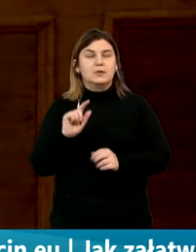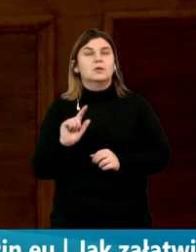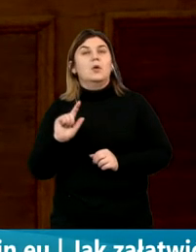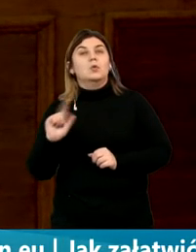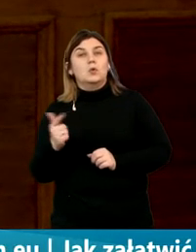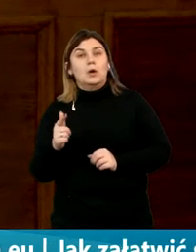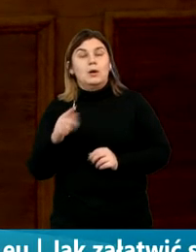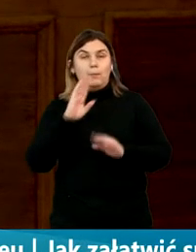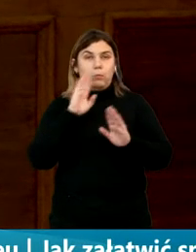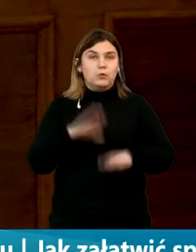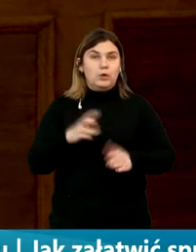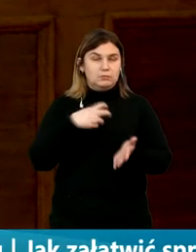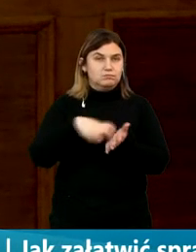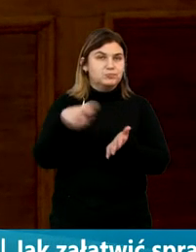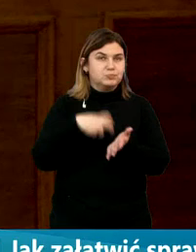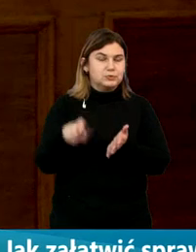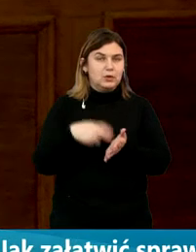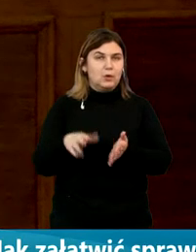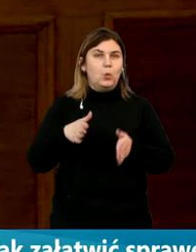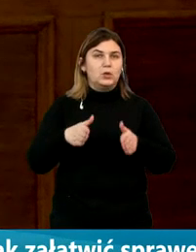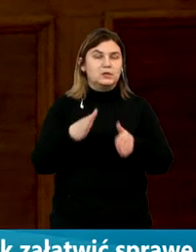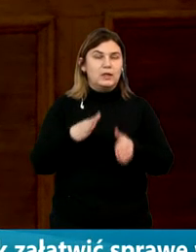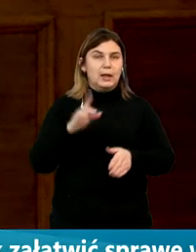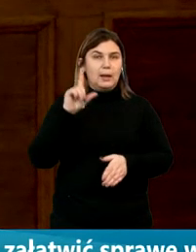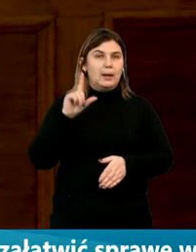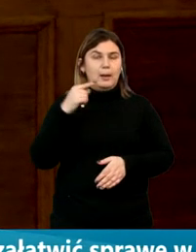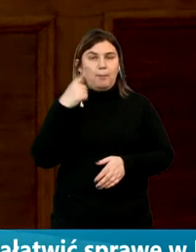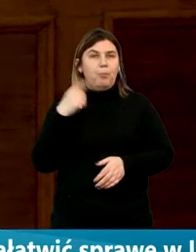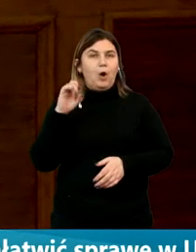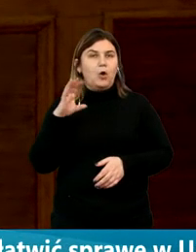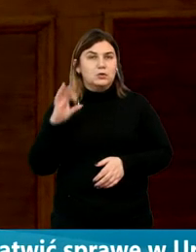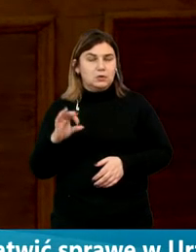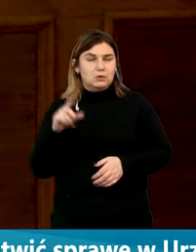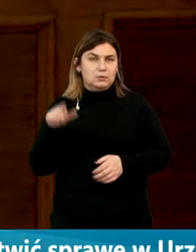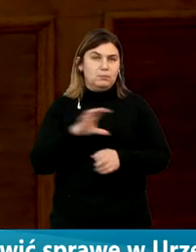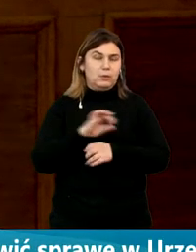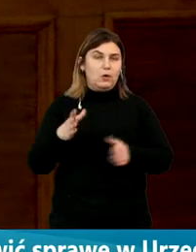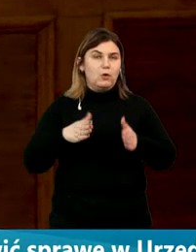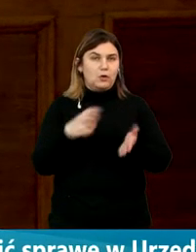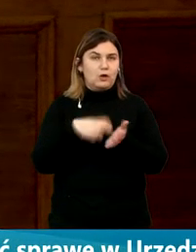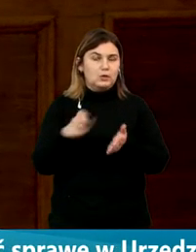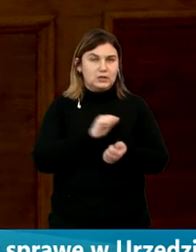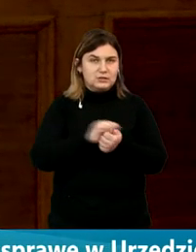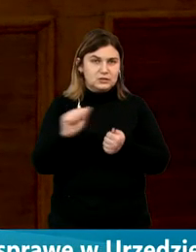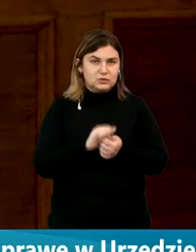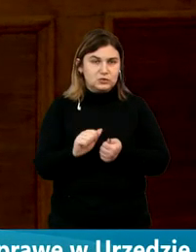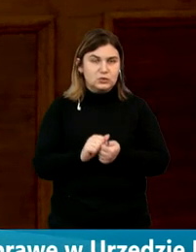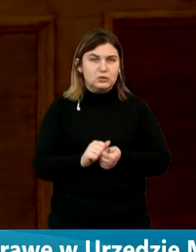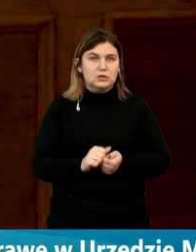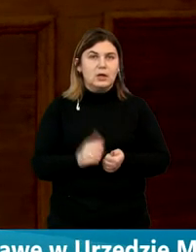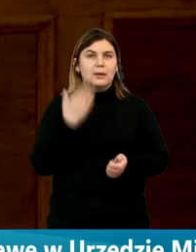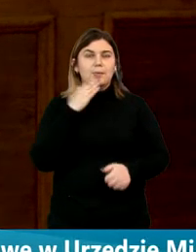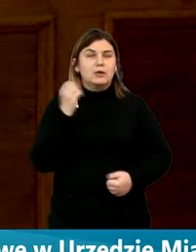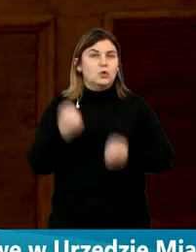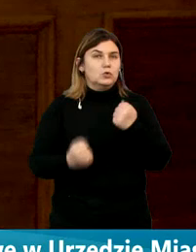umożliwić poruszanie się po ulicach Pogodna, bo rzeczywiście na wielu ulicach te chodniki są poniszczone, bardzo trudno jest